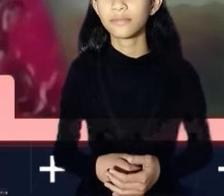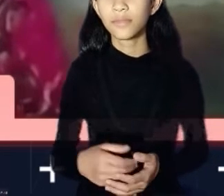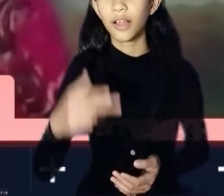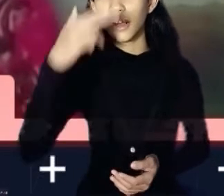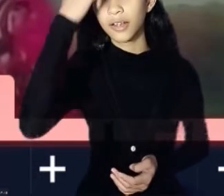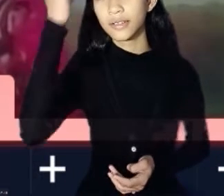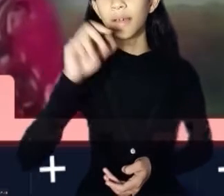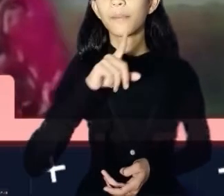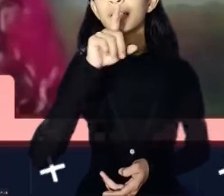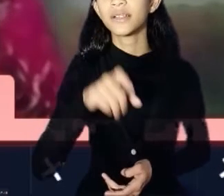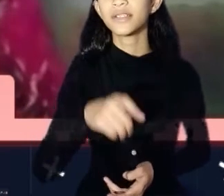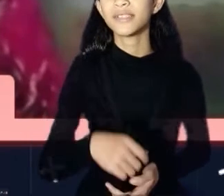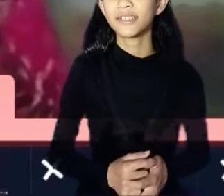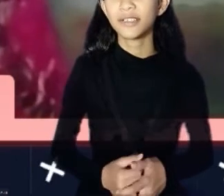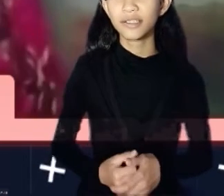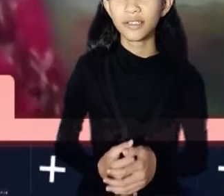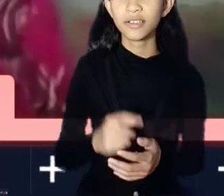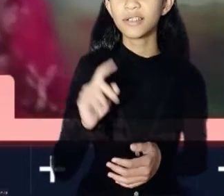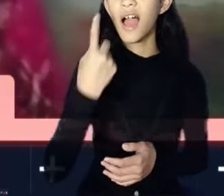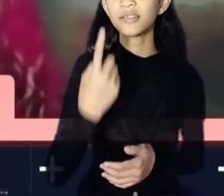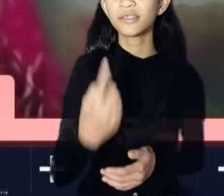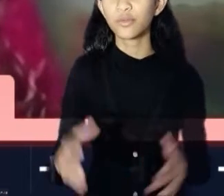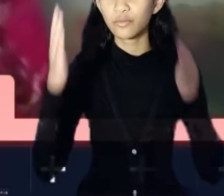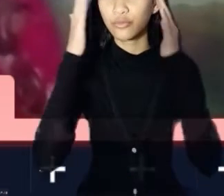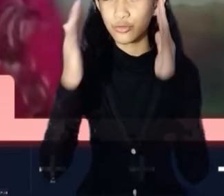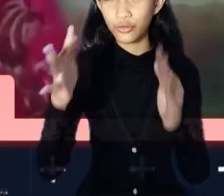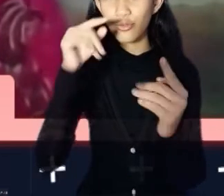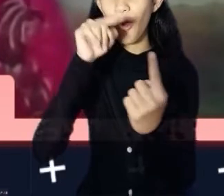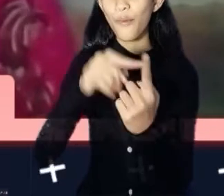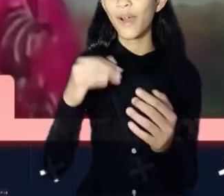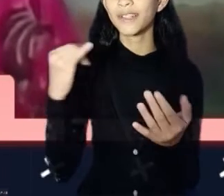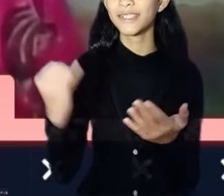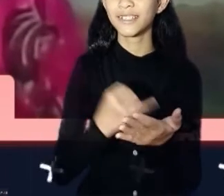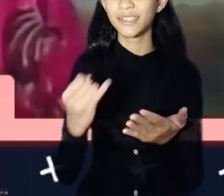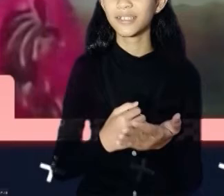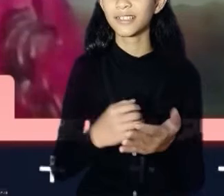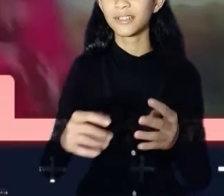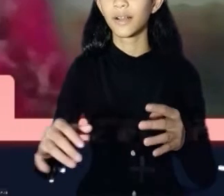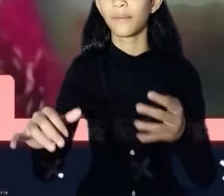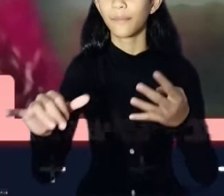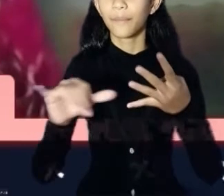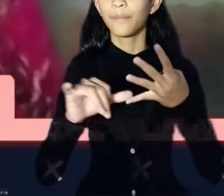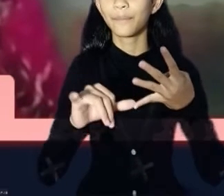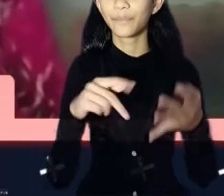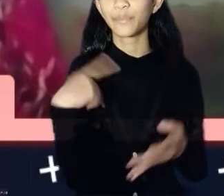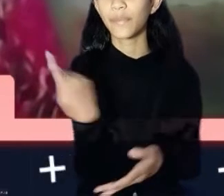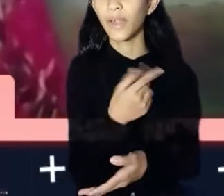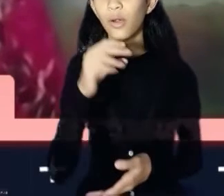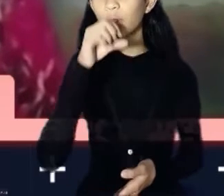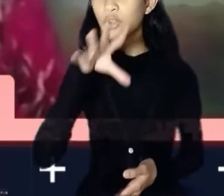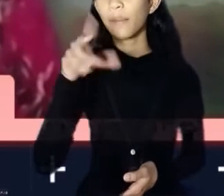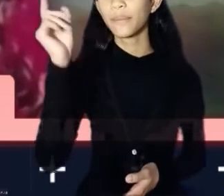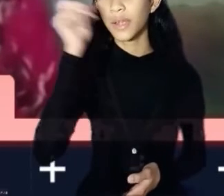hanya merujuk kepada Injil Yohanes jadi kita hanya jawab dari Injil Yohanes saja